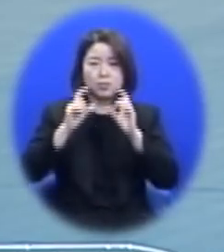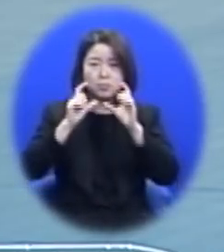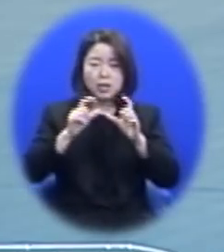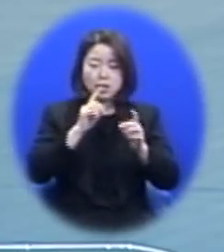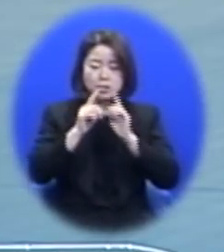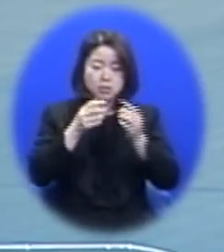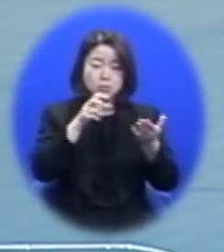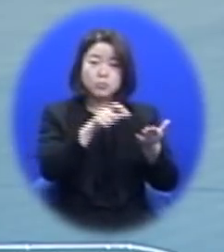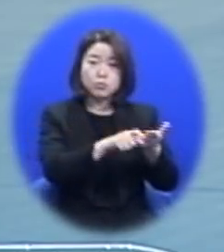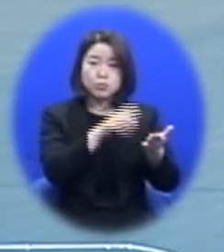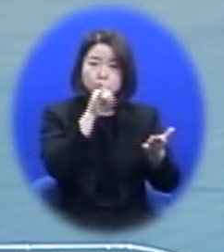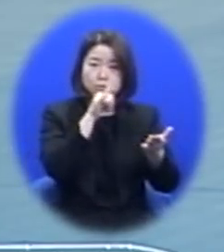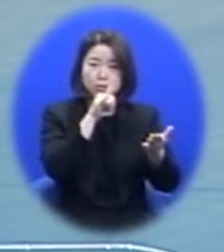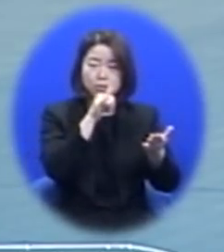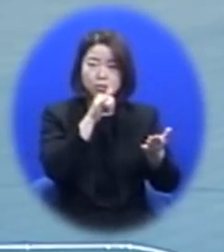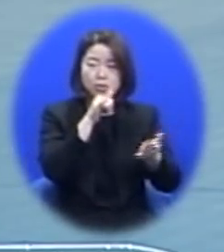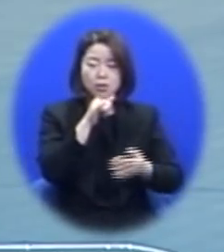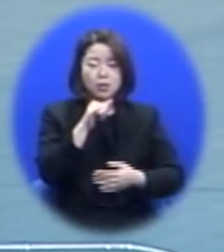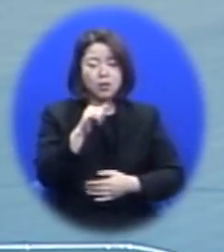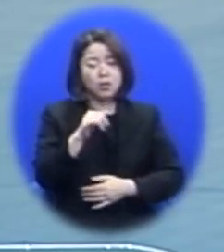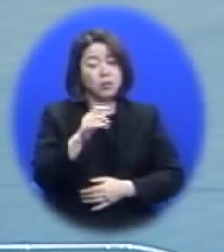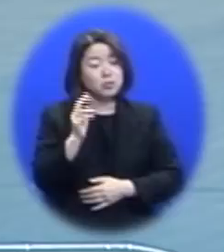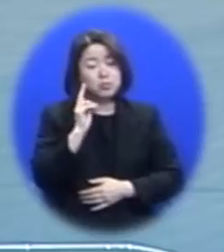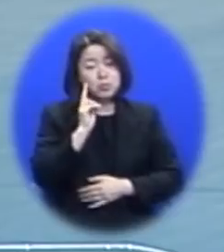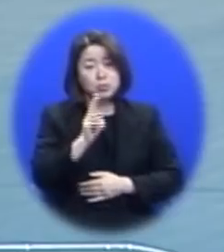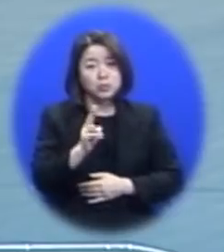말씀하셨어요. 좀 너무 심하잖아요.